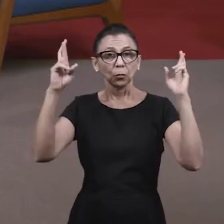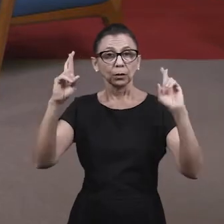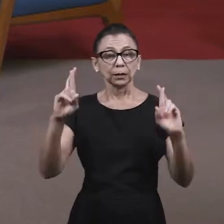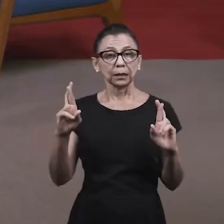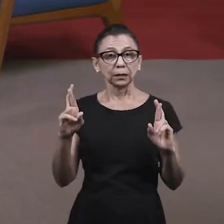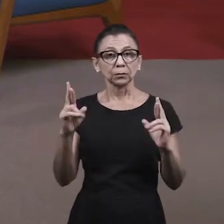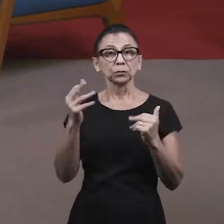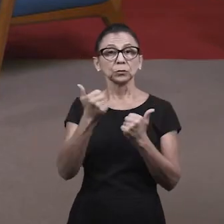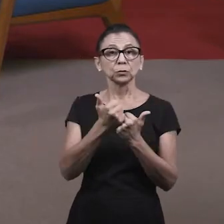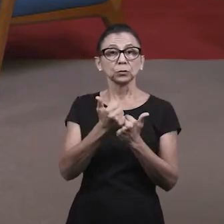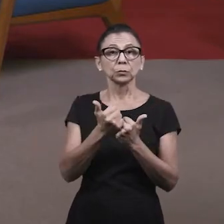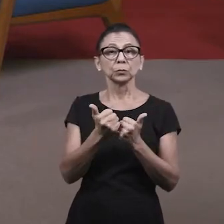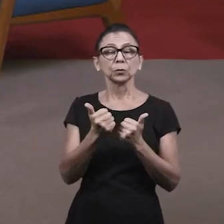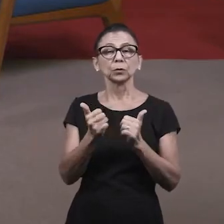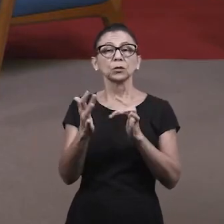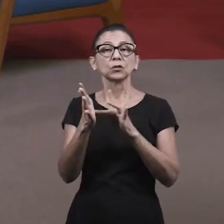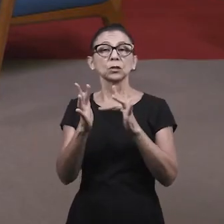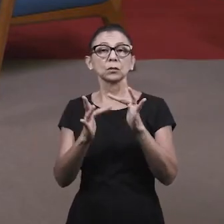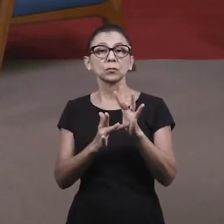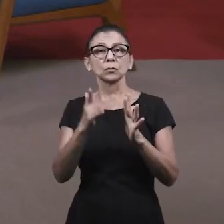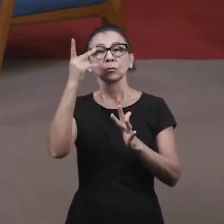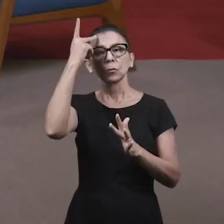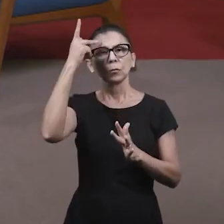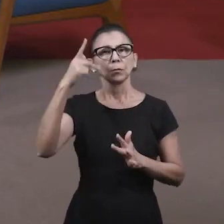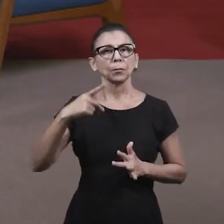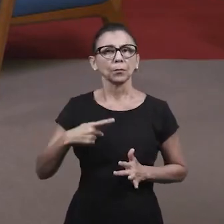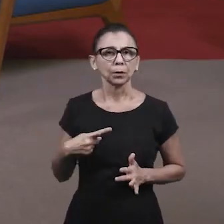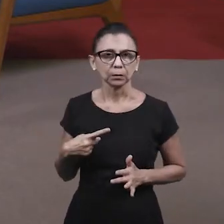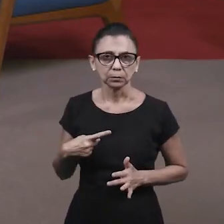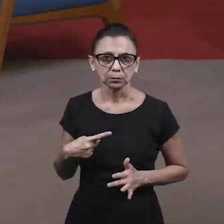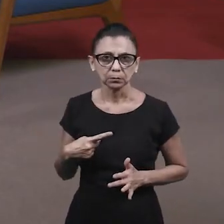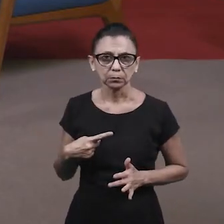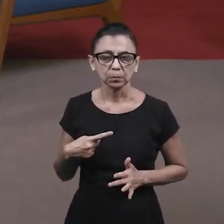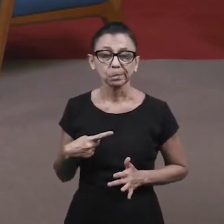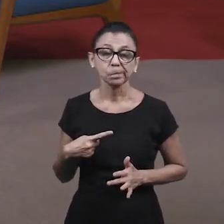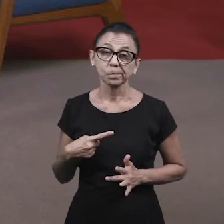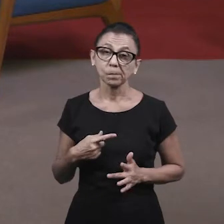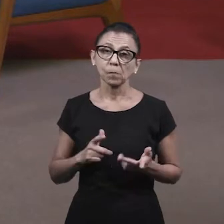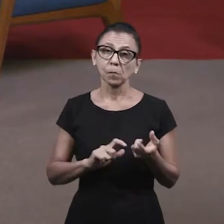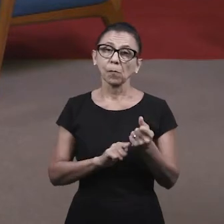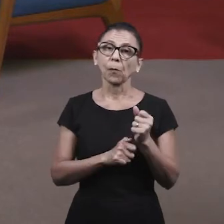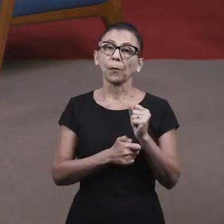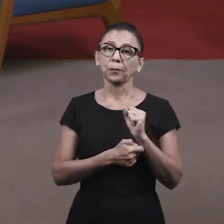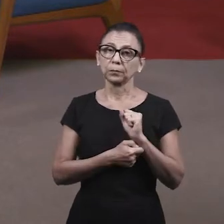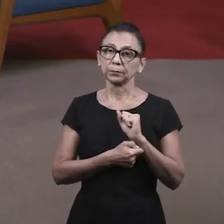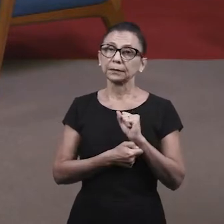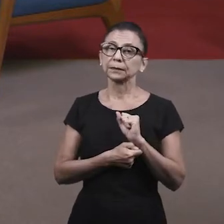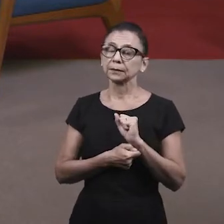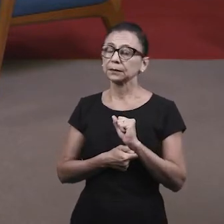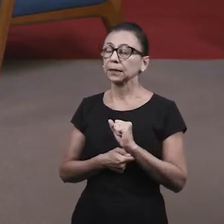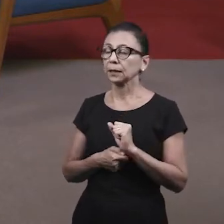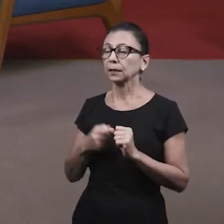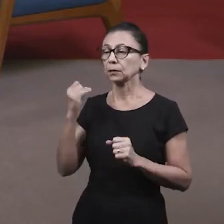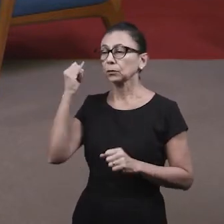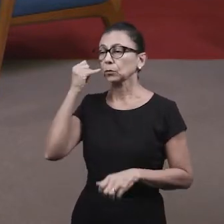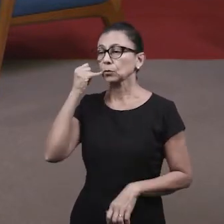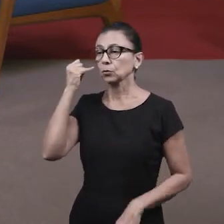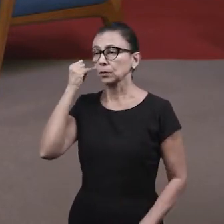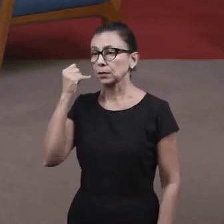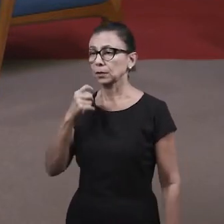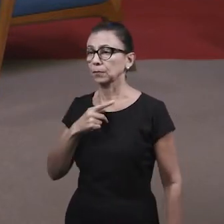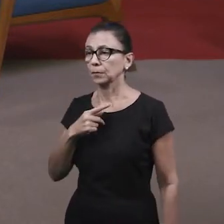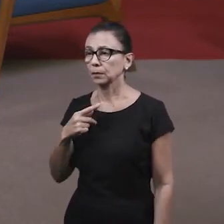monde. Ça, c'est un mystère. Un mystère, et c'est important de dire, je sais, à ce que ce mystère, exactement dans ce